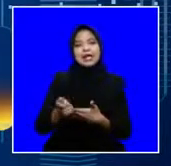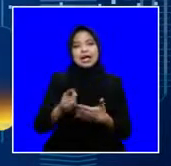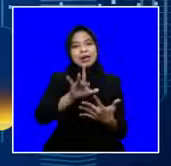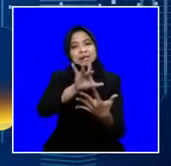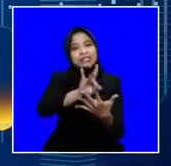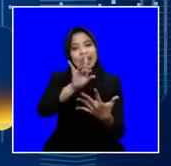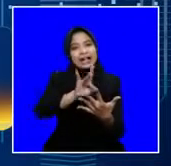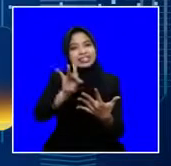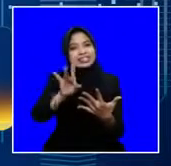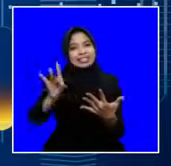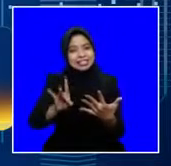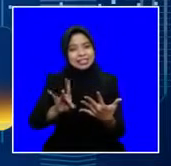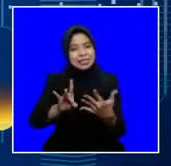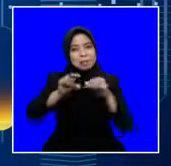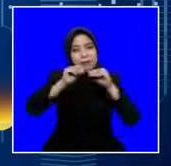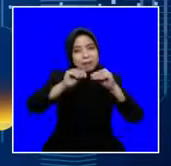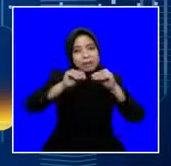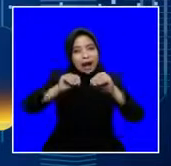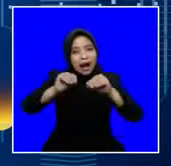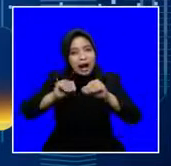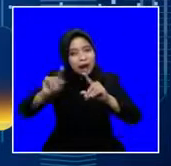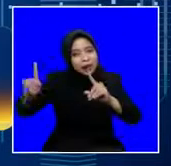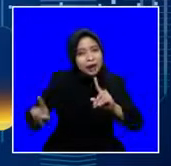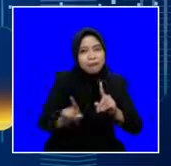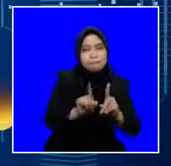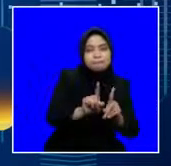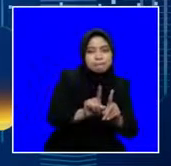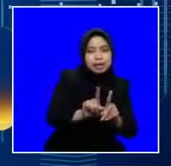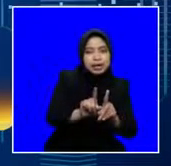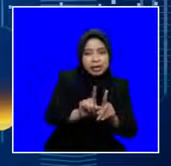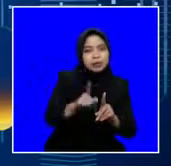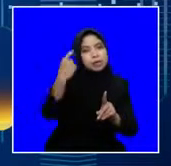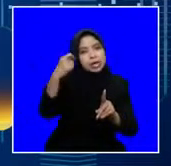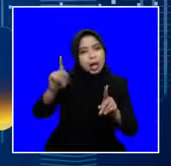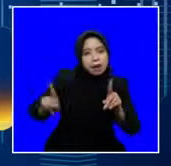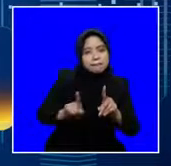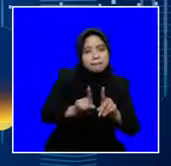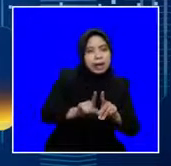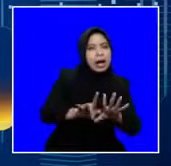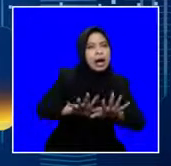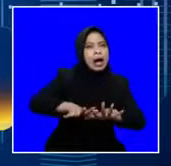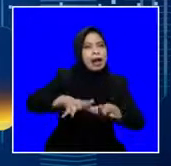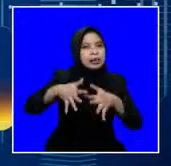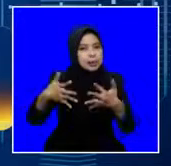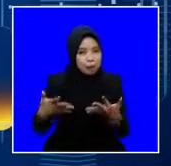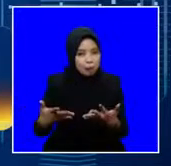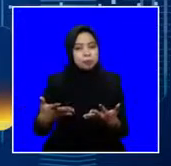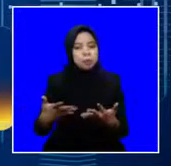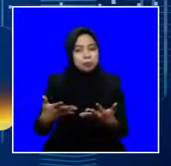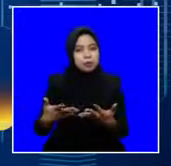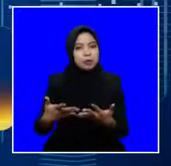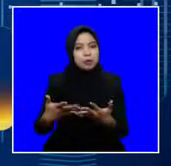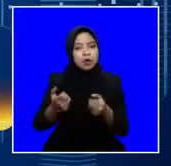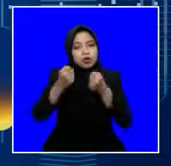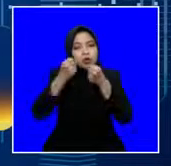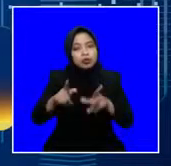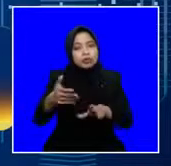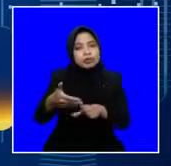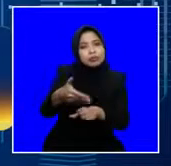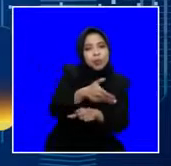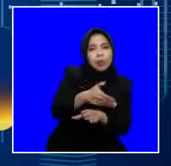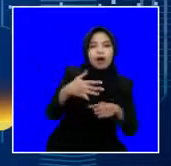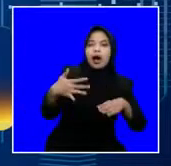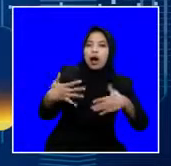seleksi, pembekalan, pendampingan waktu kuliah maupun sebelum mereka lulus dari kuliah,